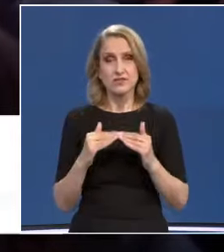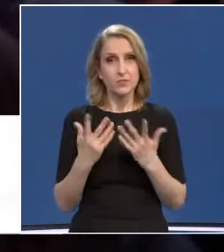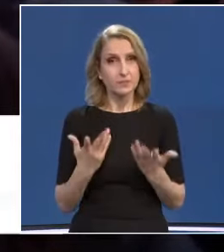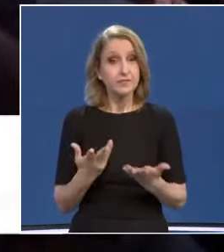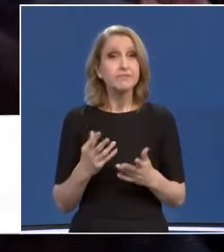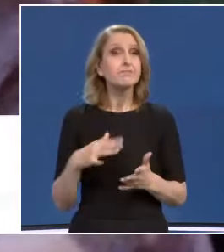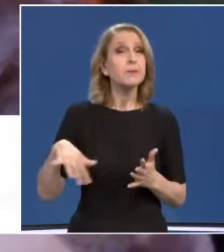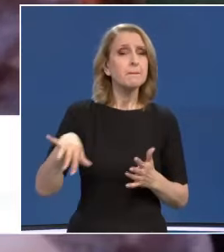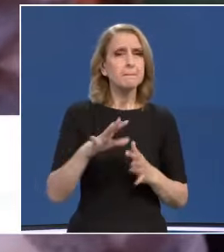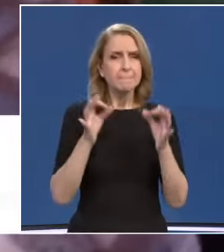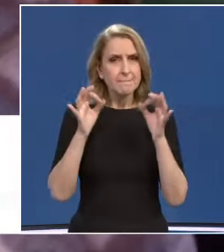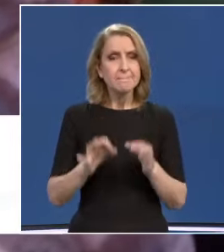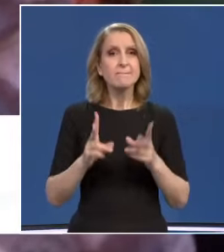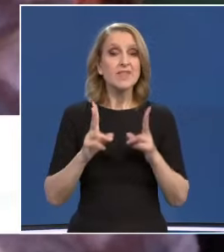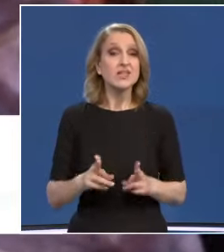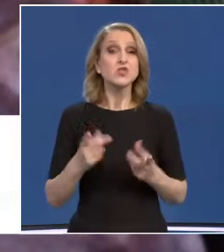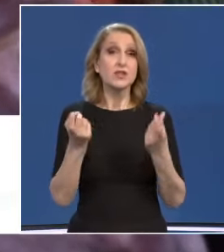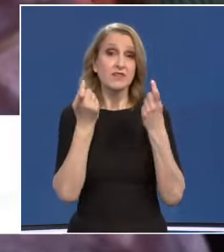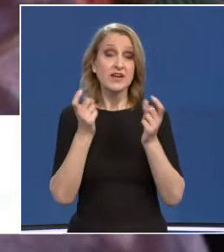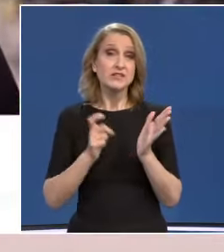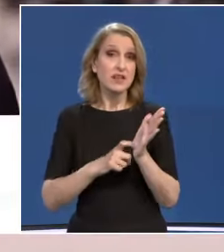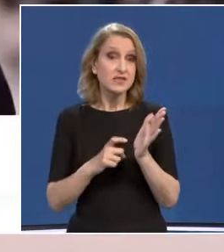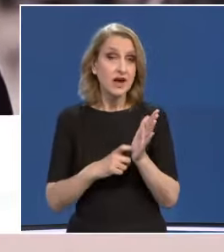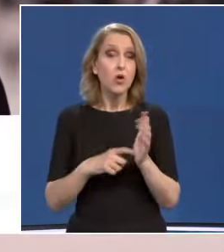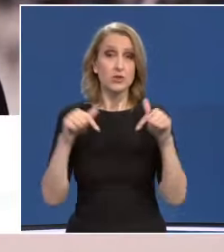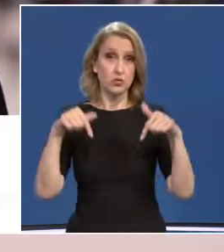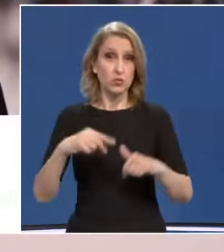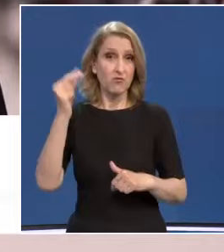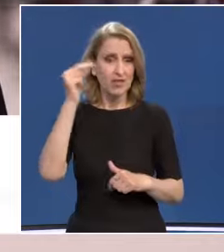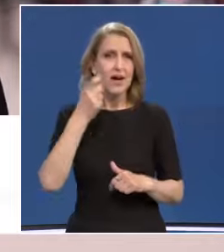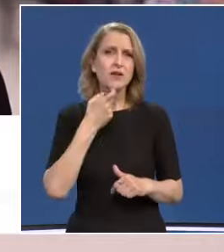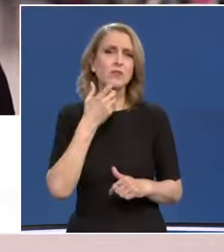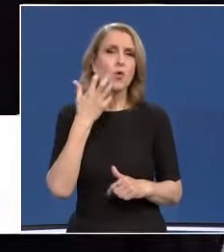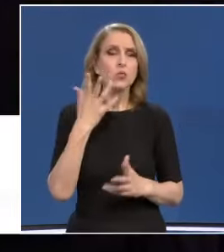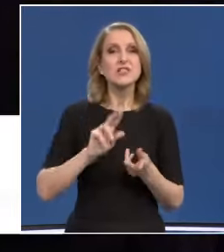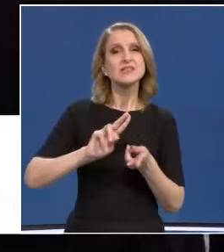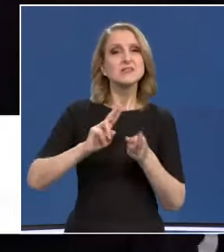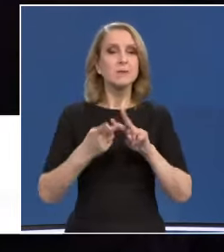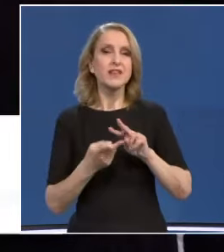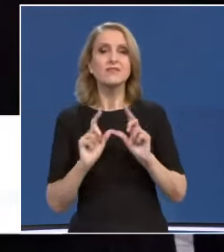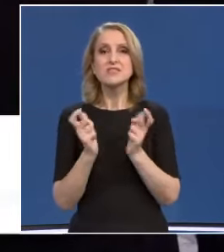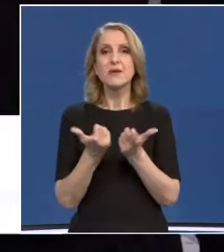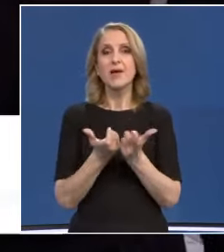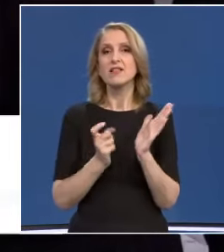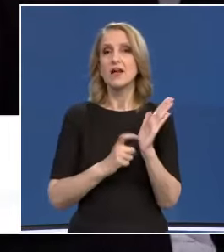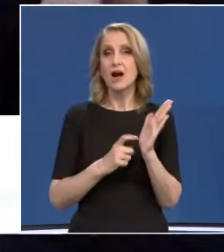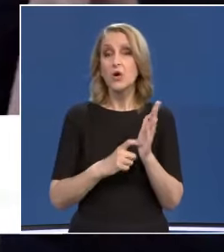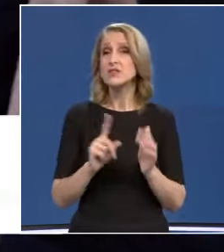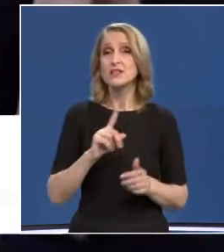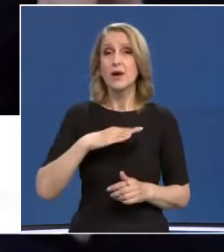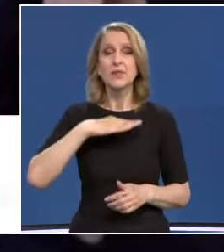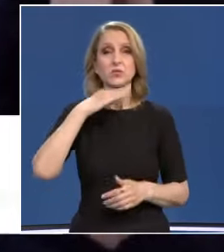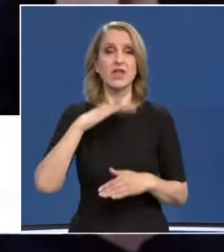на категоричното решение за промяна в гръцкото законодателство, у нас от години измененията в семейния кодекс не успява да съберат